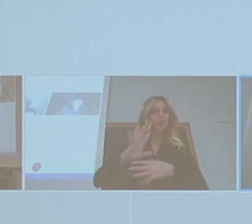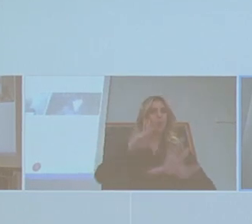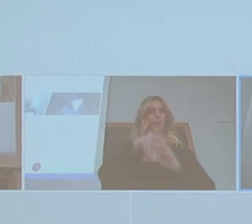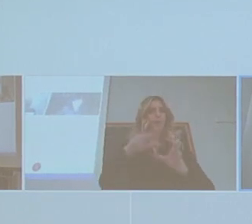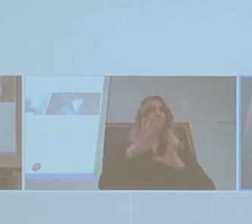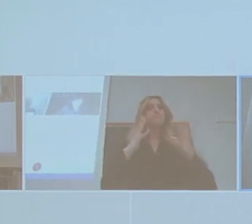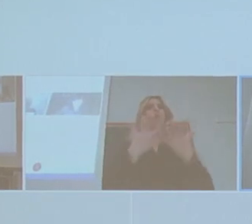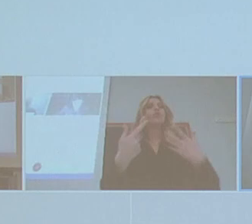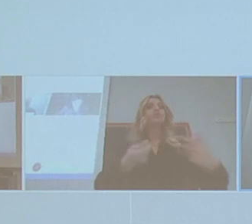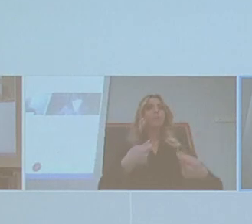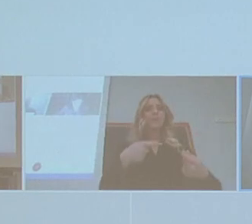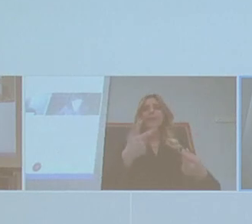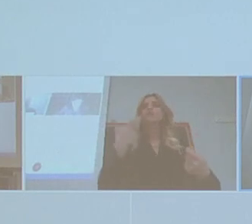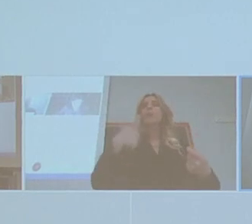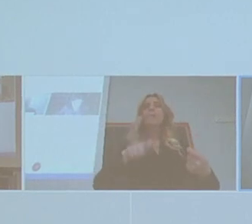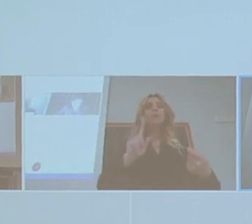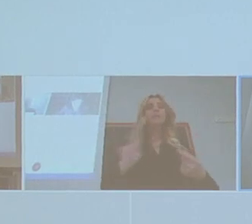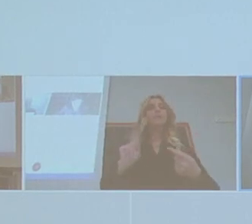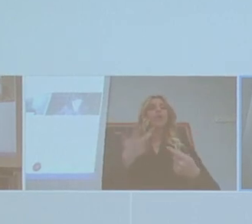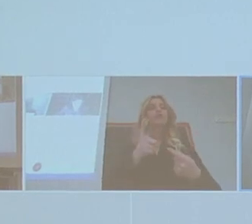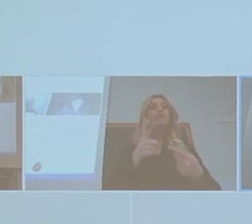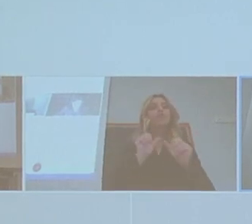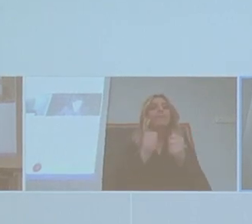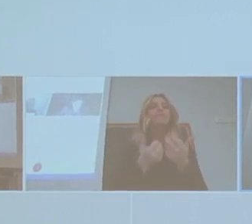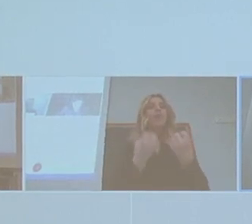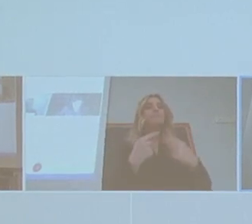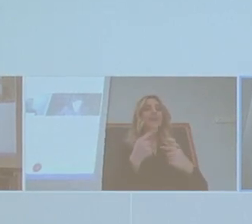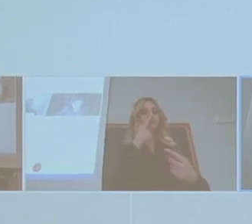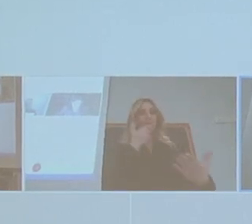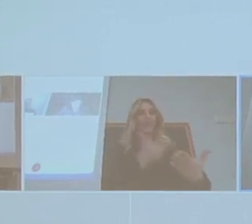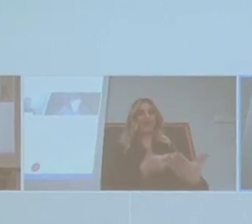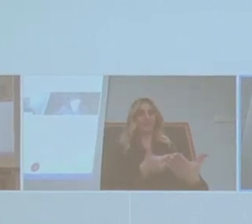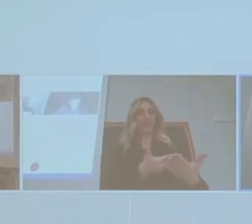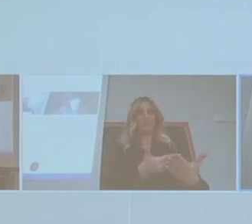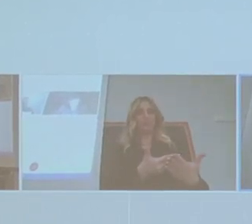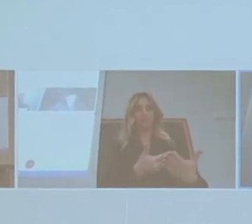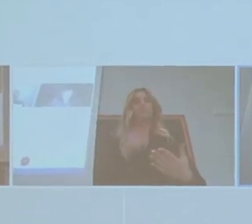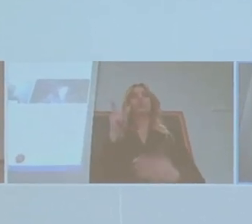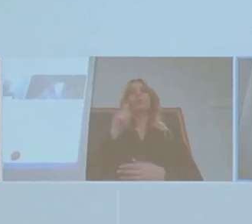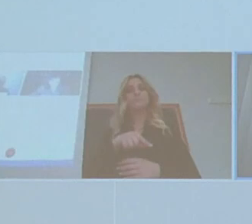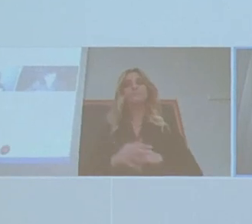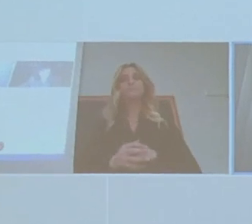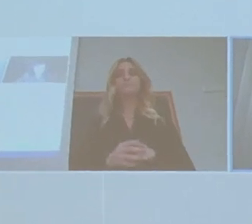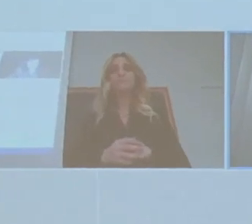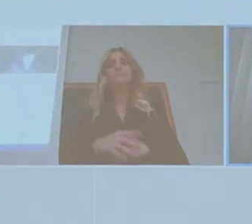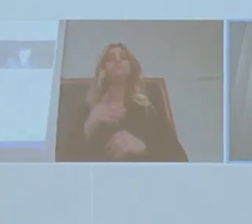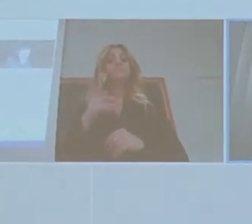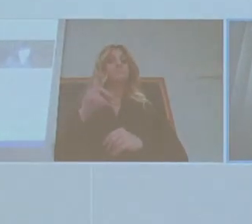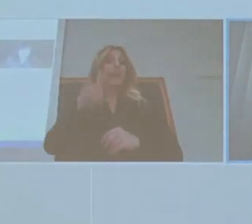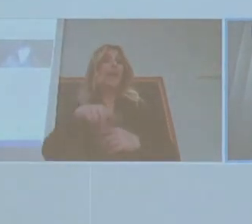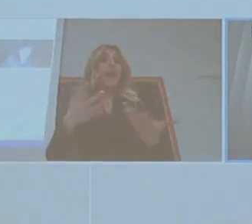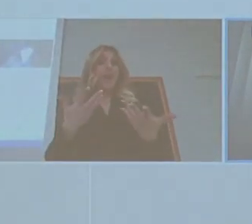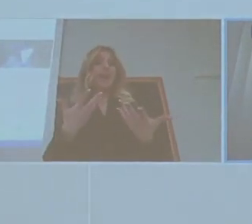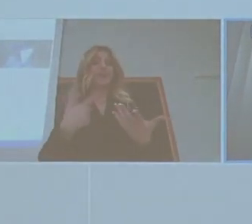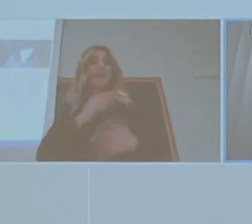ricevono una formazione adeguata. Ma anche il welfare assistenziale non ha contribuito